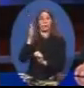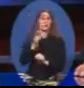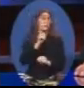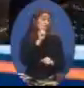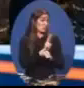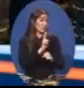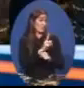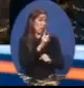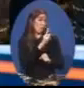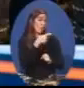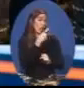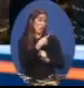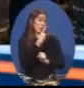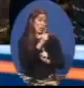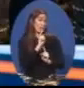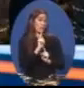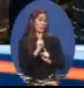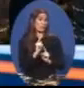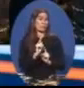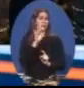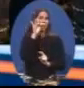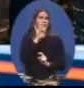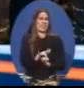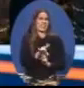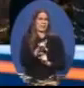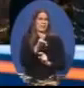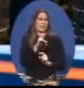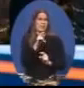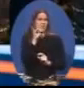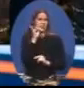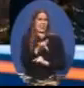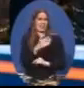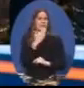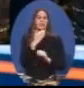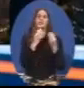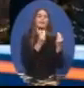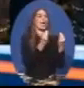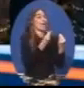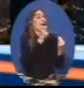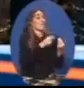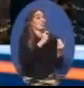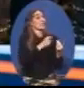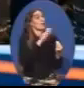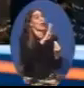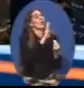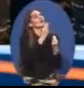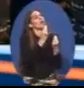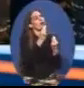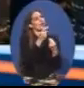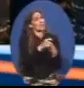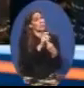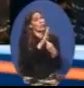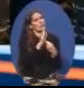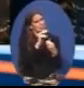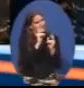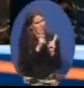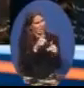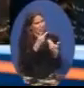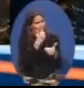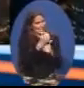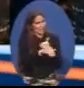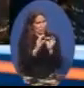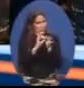שיזהרו בדבריהם, באמת. יוצאים נגד מדינת ישראל ומוצאים דיבתה רעה בכל הזדמנות. חברת הכנסת ברקו, בוא נאפשר